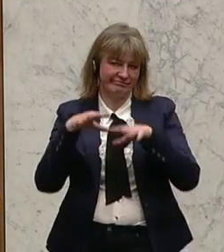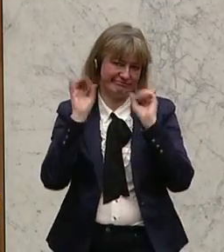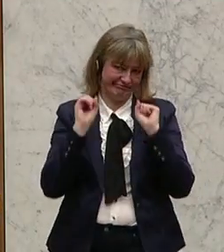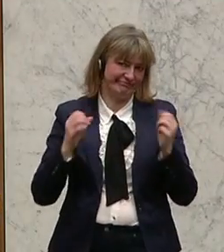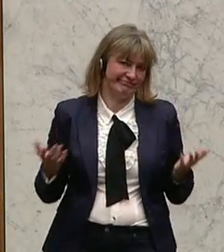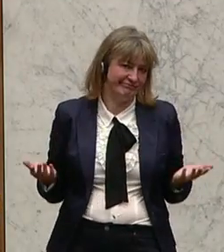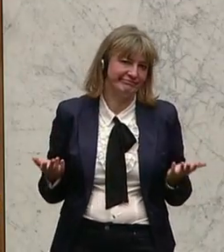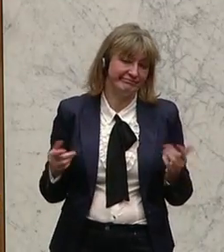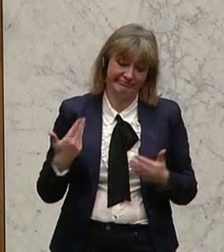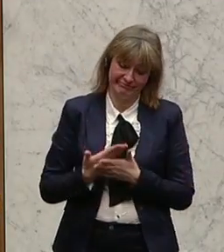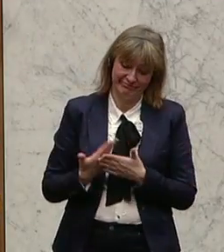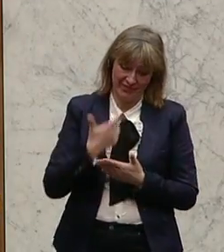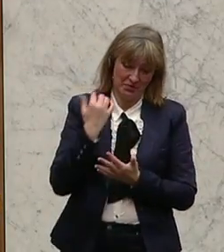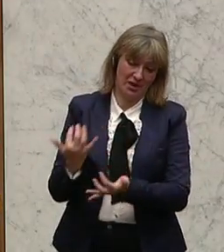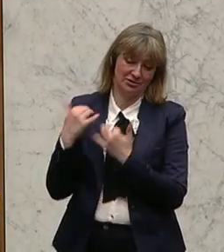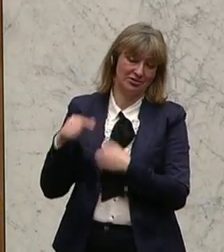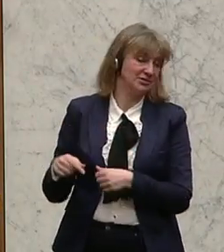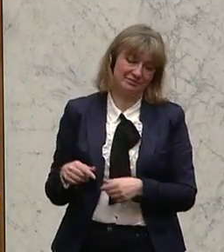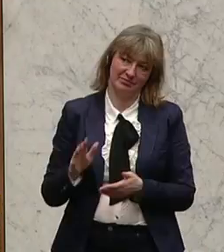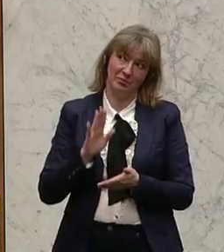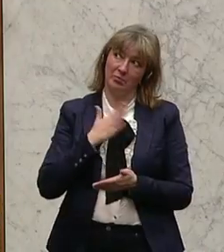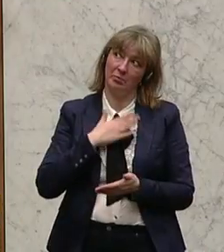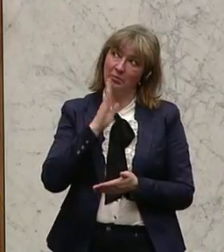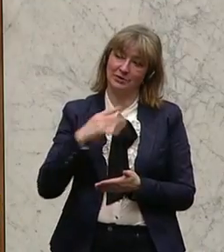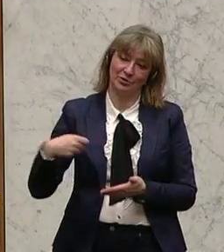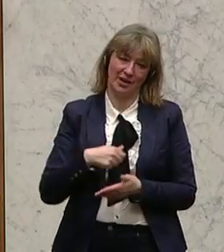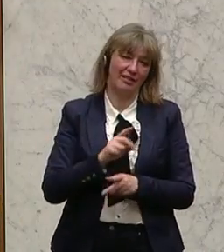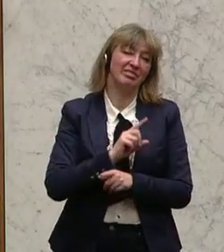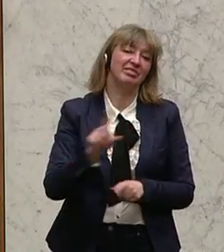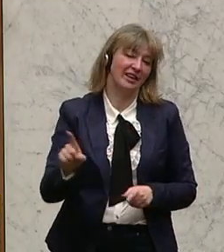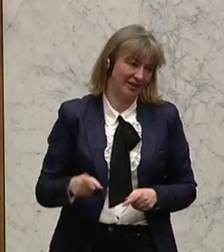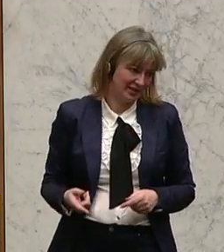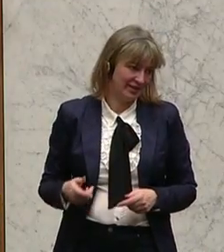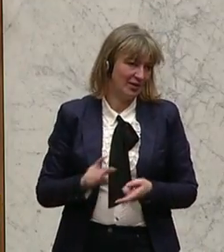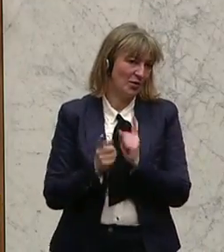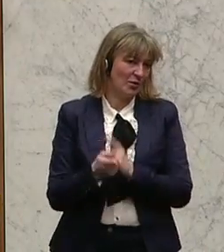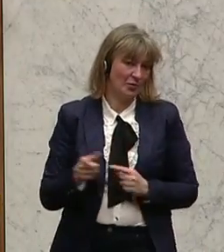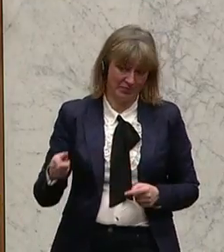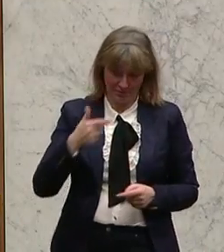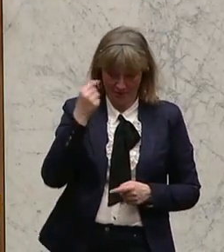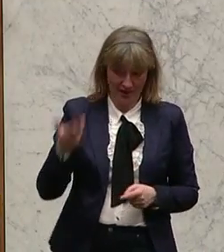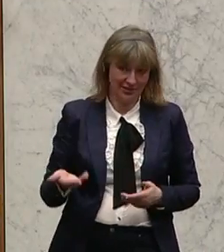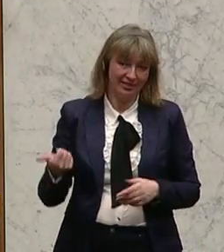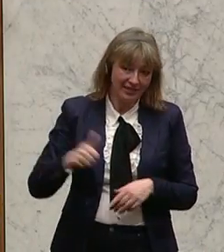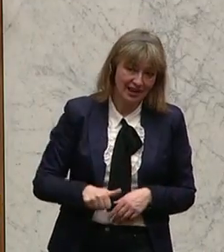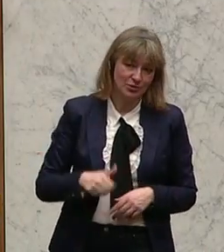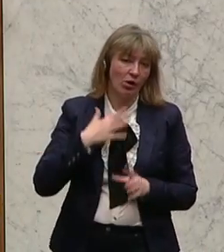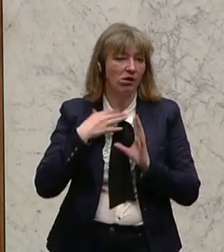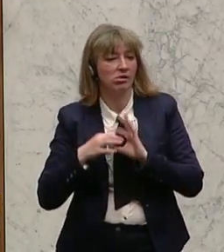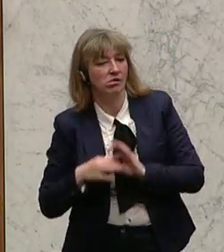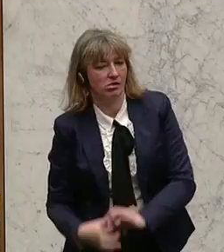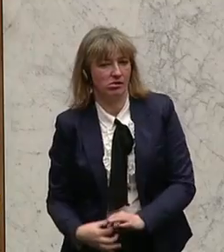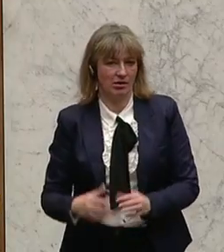diese Menschen niemals unsere Pensionen zahlen werden. Ganz im Gegenteil, diese Menschen werden zusätzlich noch das Sozialsystem